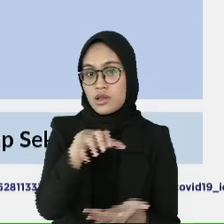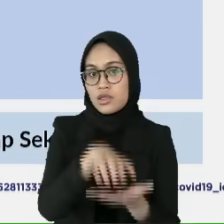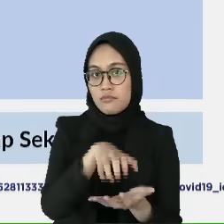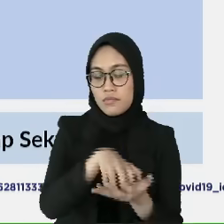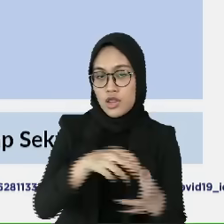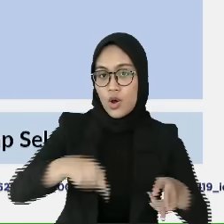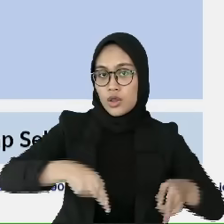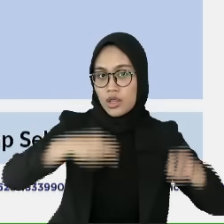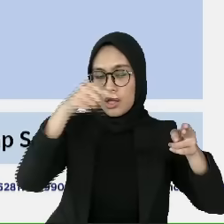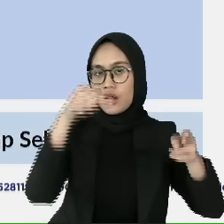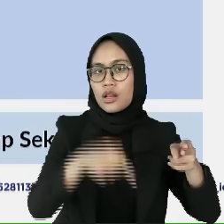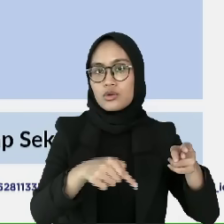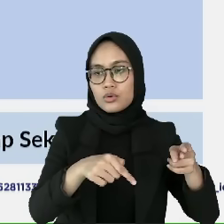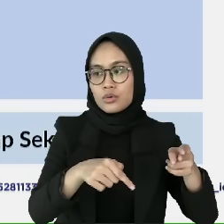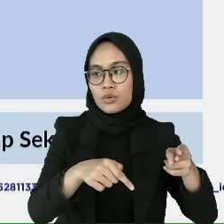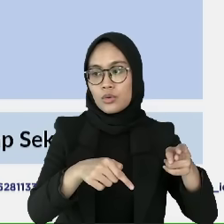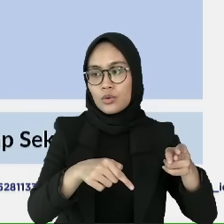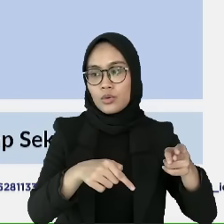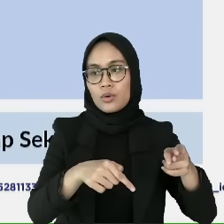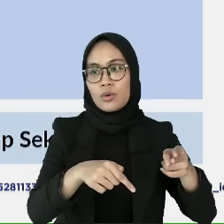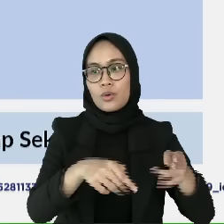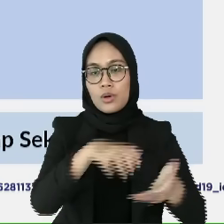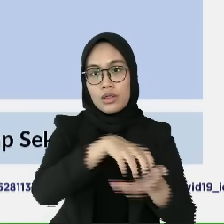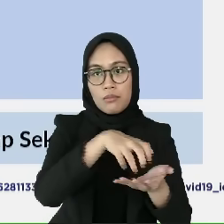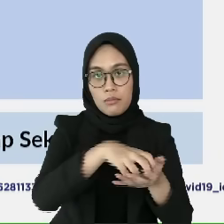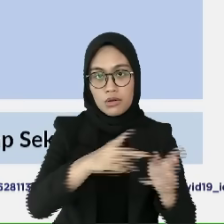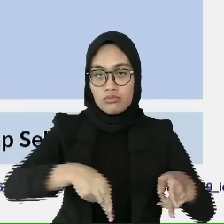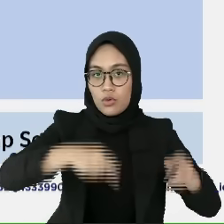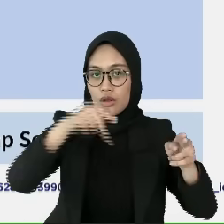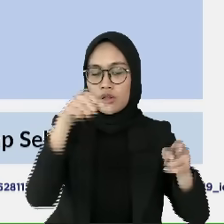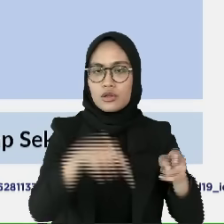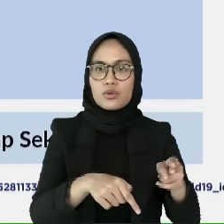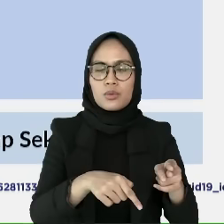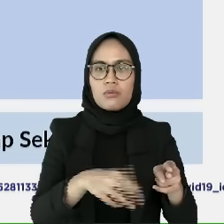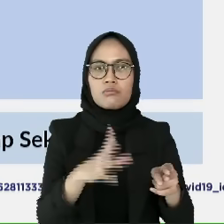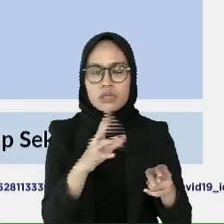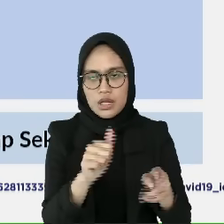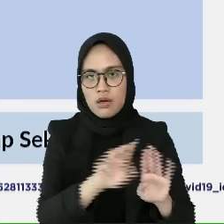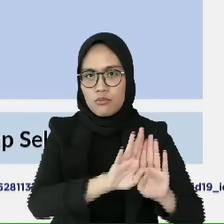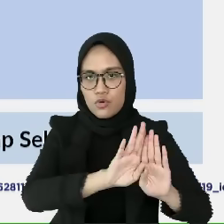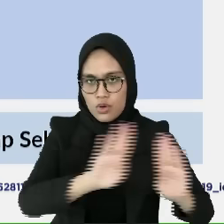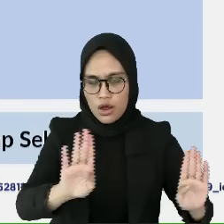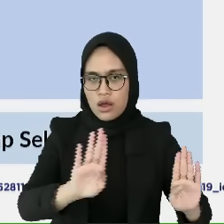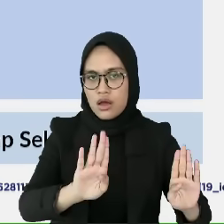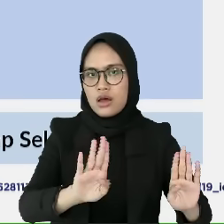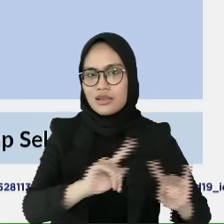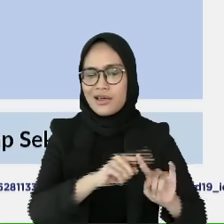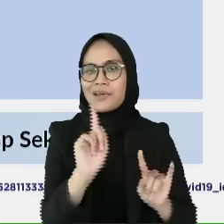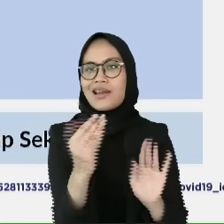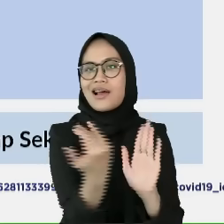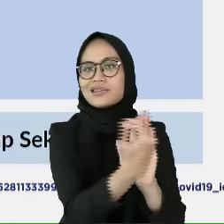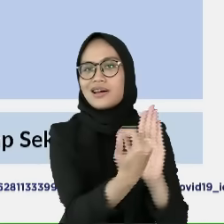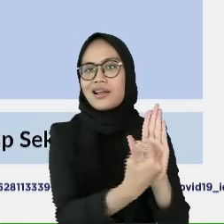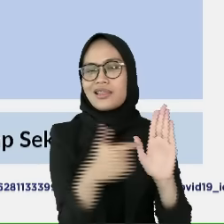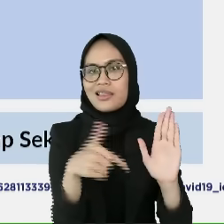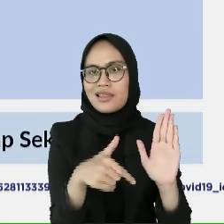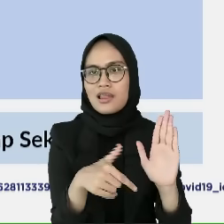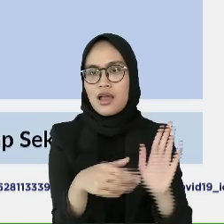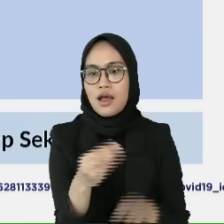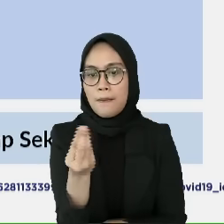ditutup khusus bagi level 4, sedangkan diizinkan untuk level 3 dan 2 dengan sistem